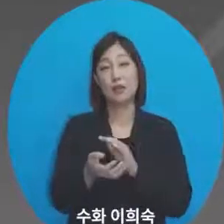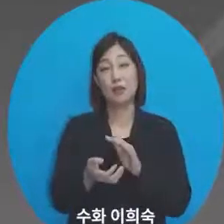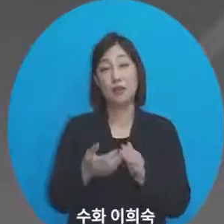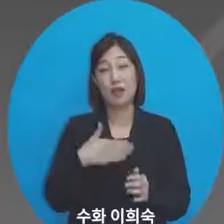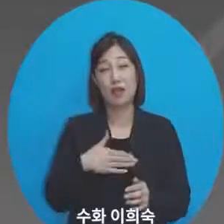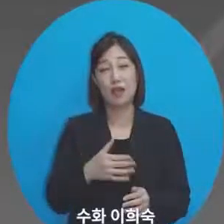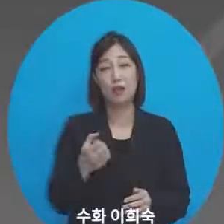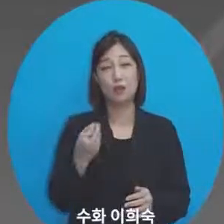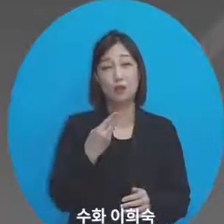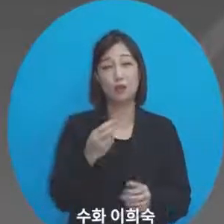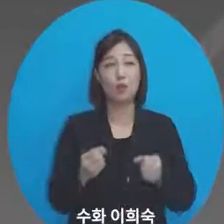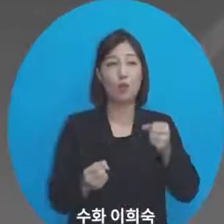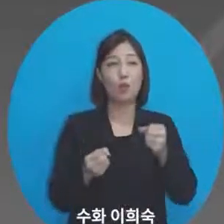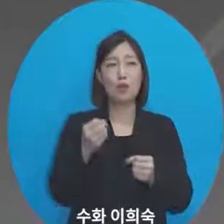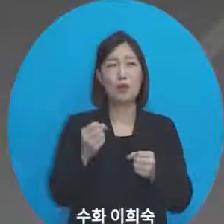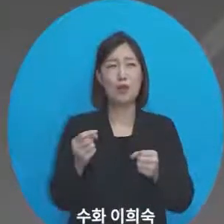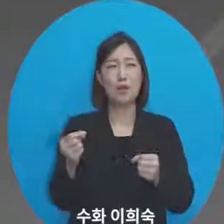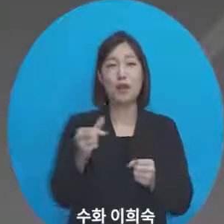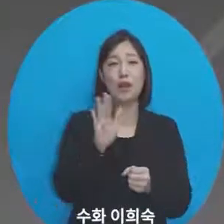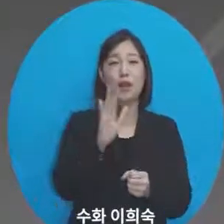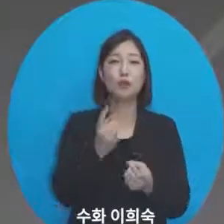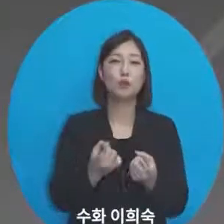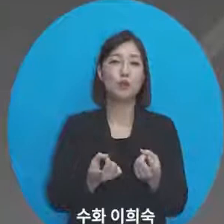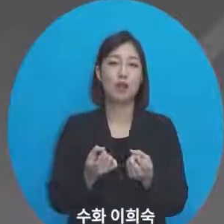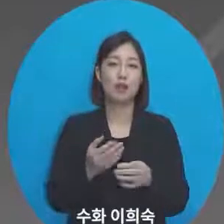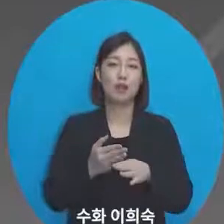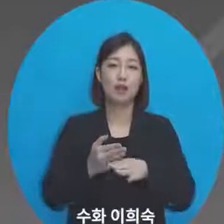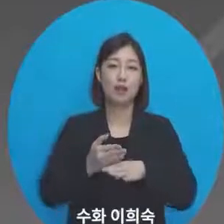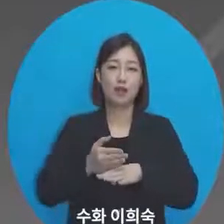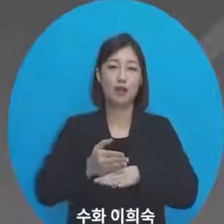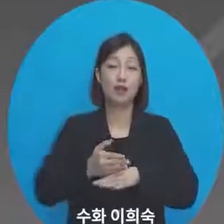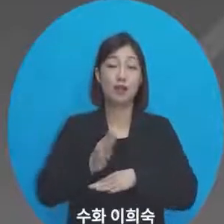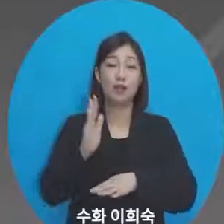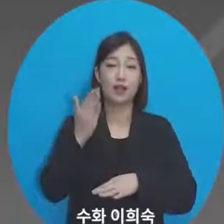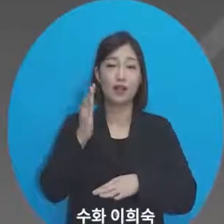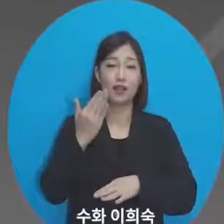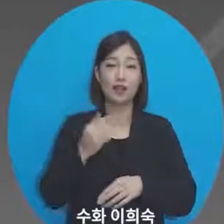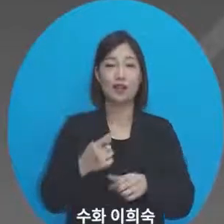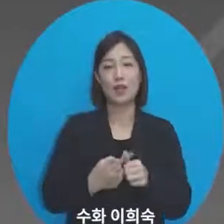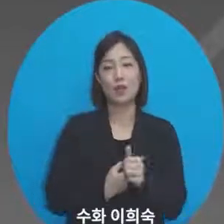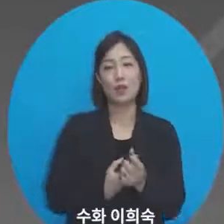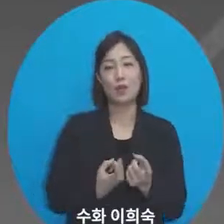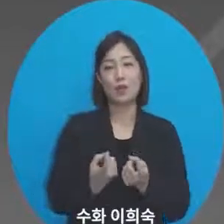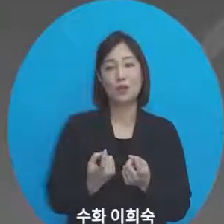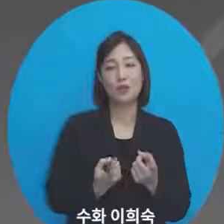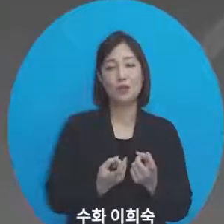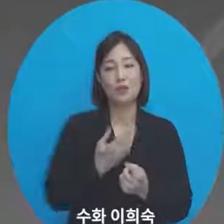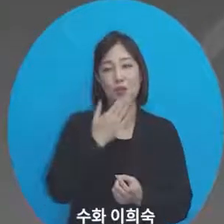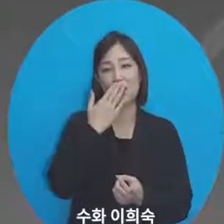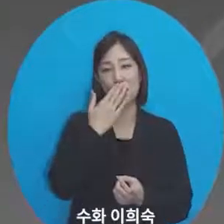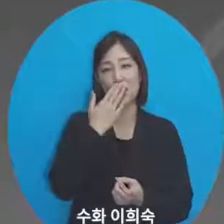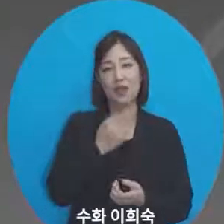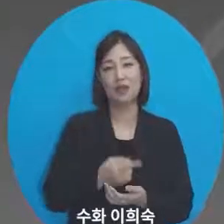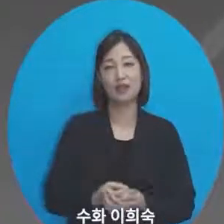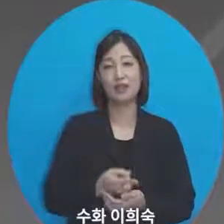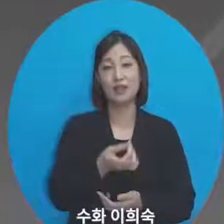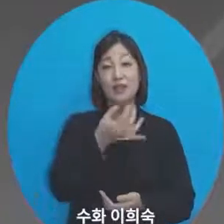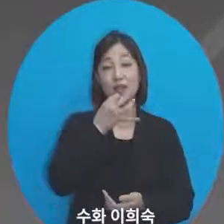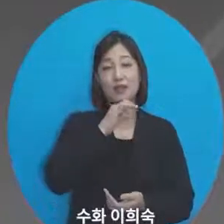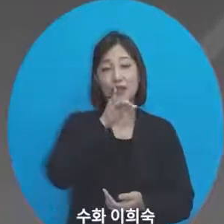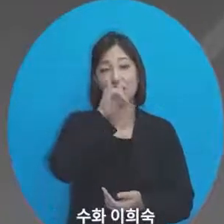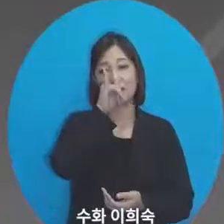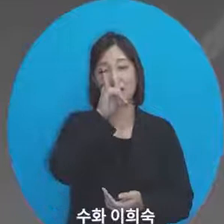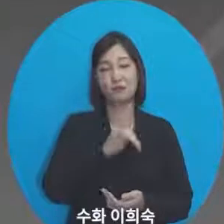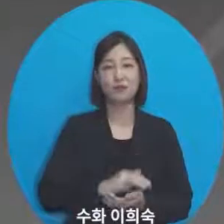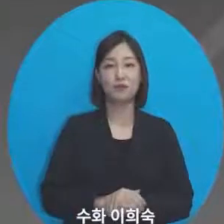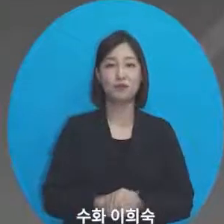제동거리를 감소시키는 효과가 좀 있습니다. 그래서 횡단보도 앞에 설치를 함으로 인해서 마찰로 인한 구름 저항을 크게